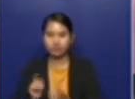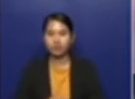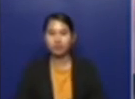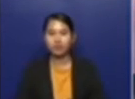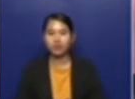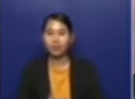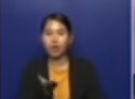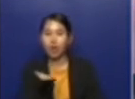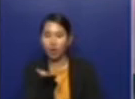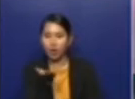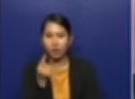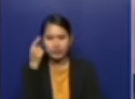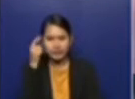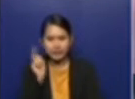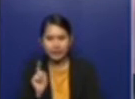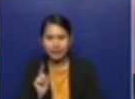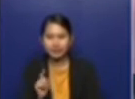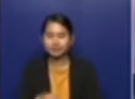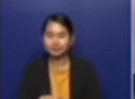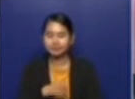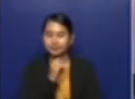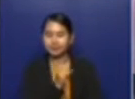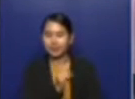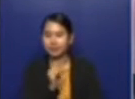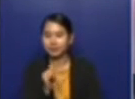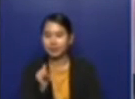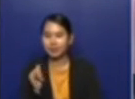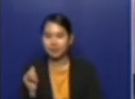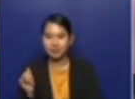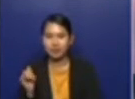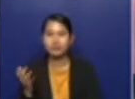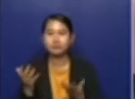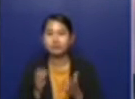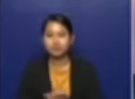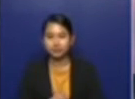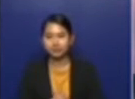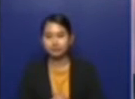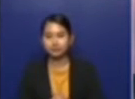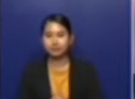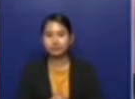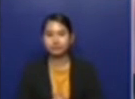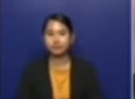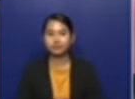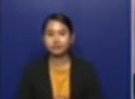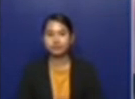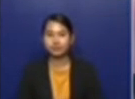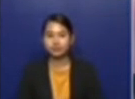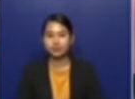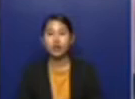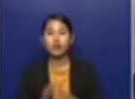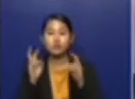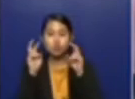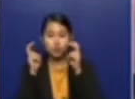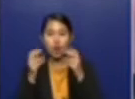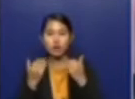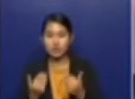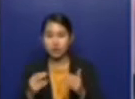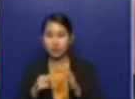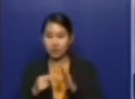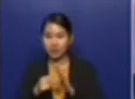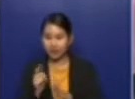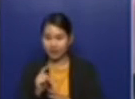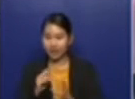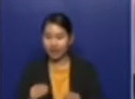ๆไปขอความคิดเห็นเดินทางไปถึงสำนักพิมพ์ยัตตินี้เป็นยัตติให้รัฐบาลรับฟังความคิดเห็น